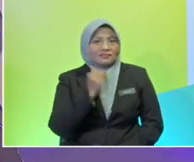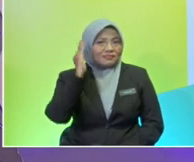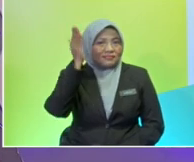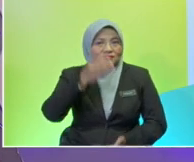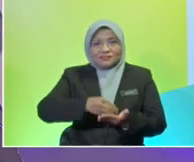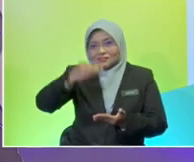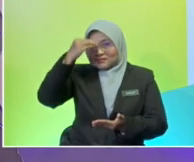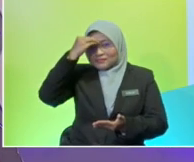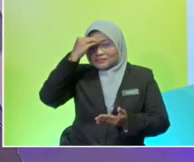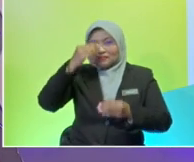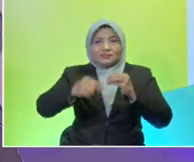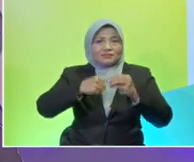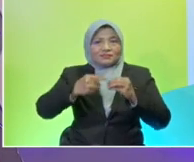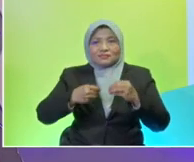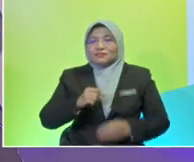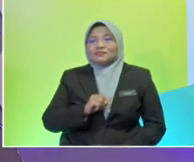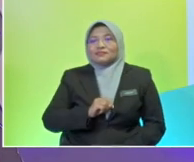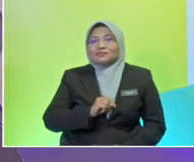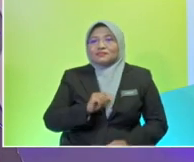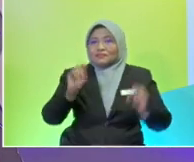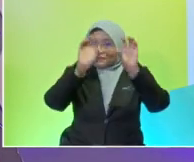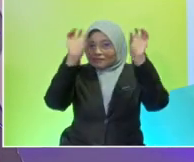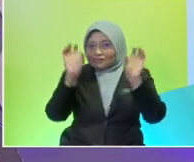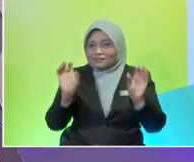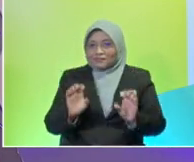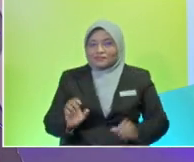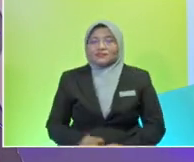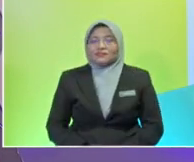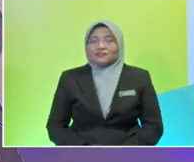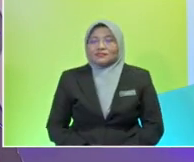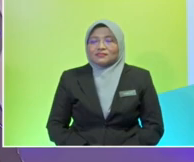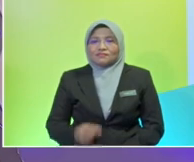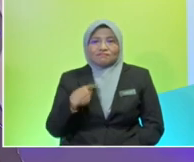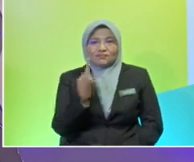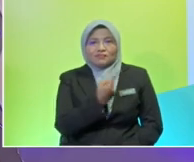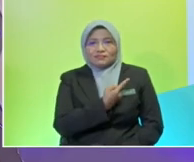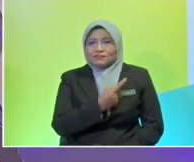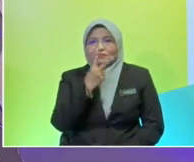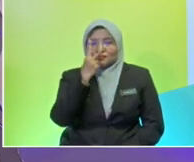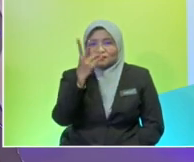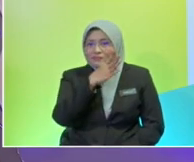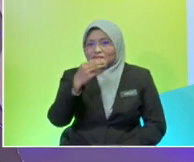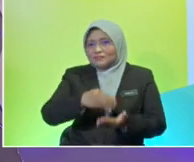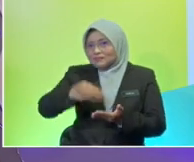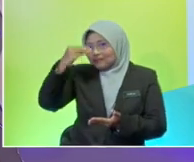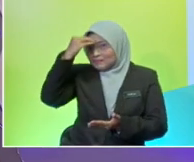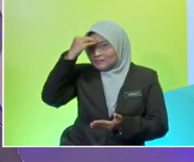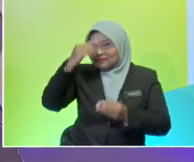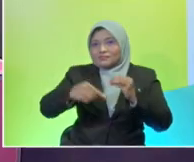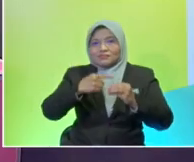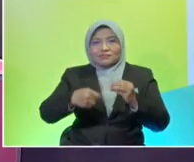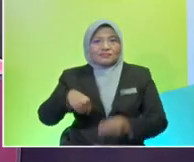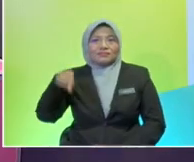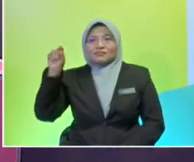di mana kita akan belajar memahami dan menceritakan menceritakan semudah keadaan enam cuaca yang